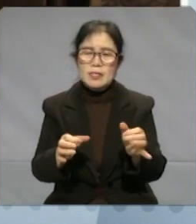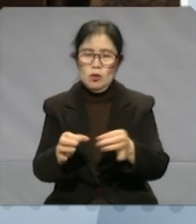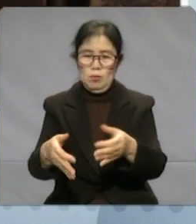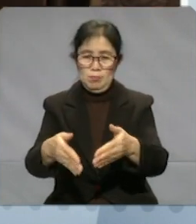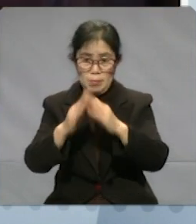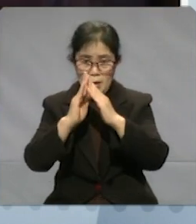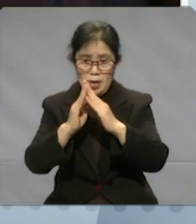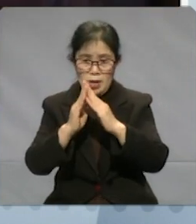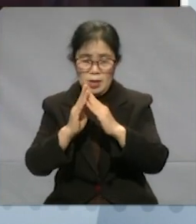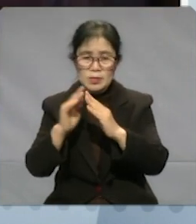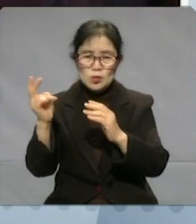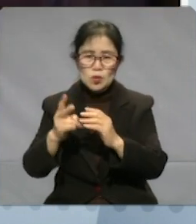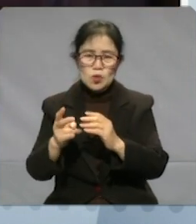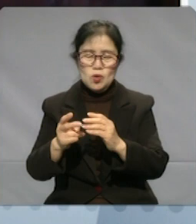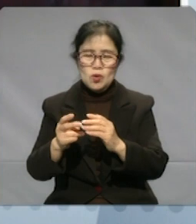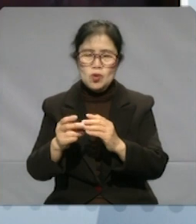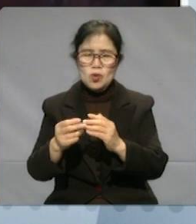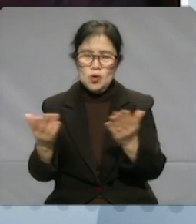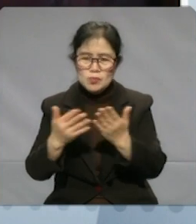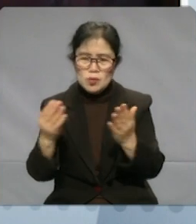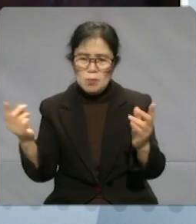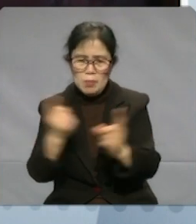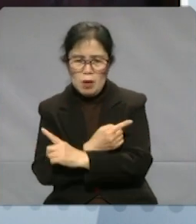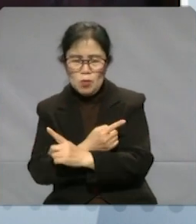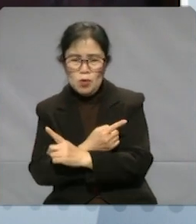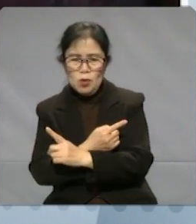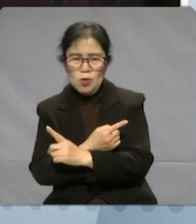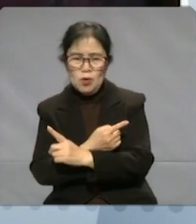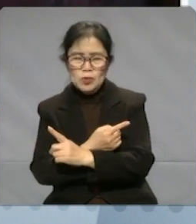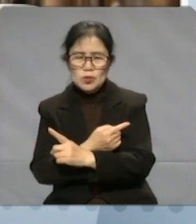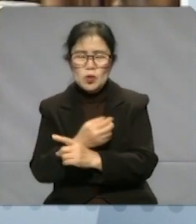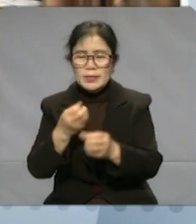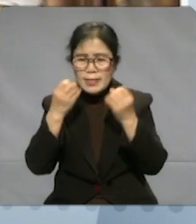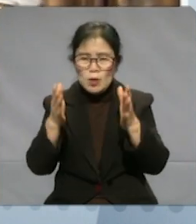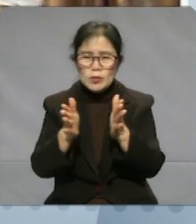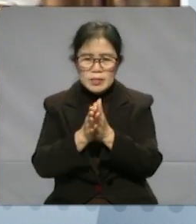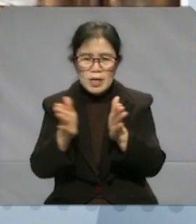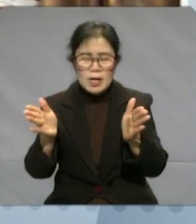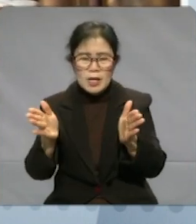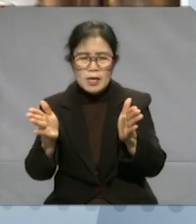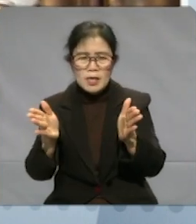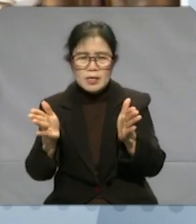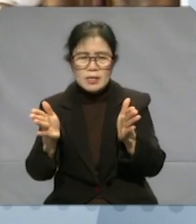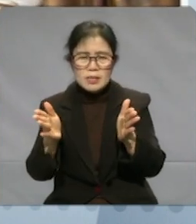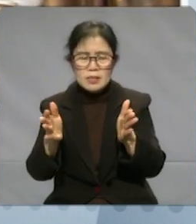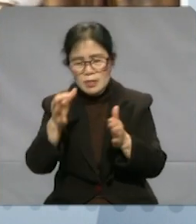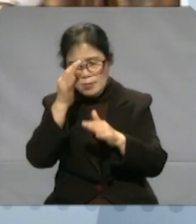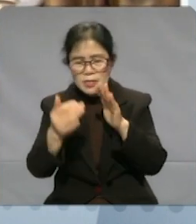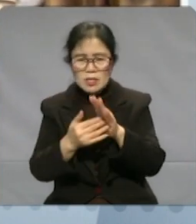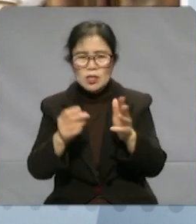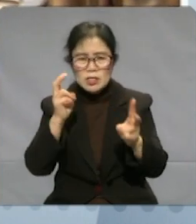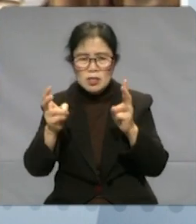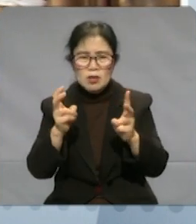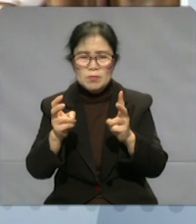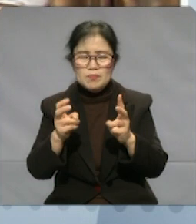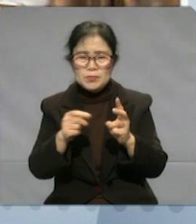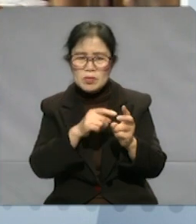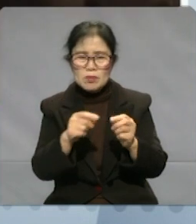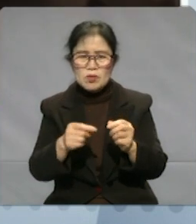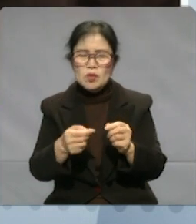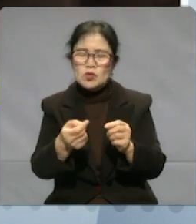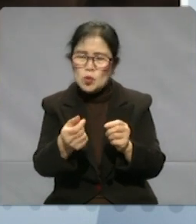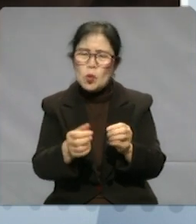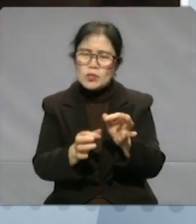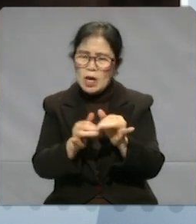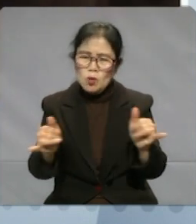한다든지 아니면 전업을 한다든지 더군다나 스타트업 이런 것들, 벤처기업 이런 것들은 소상공인들 현실하고는